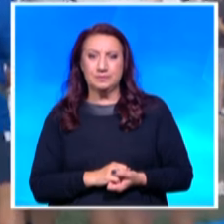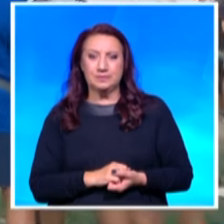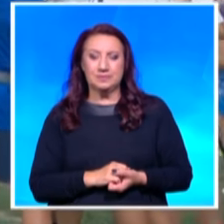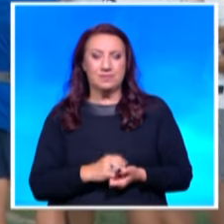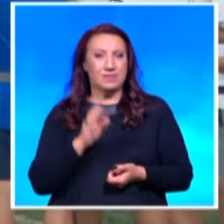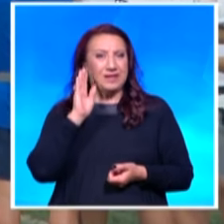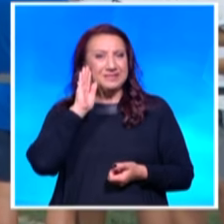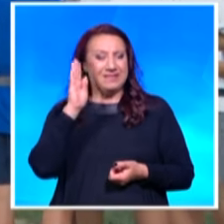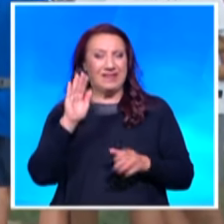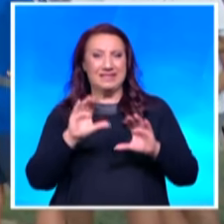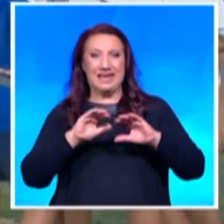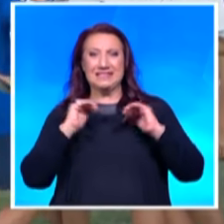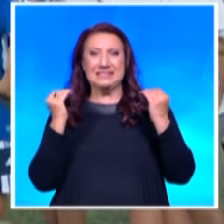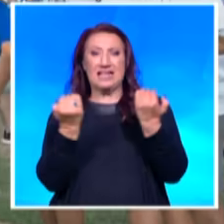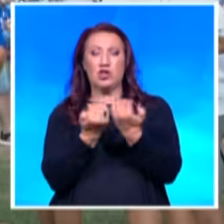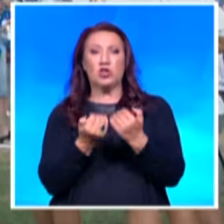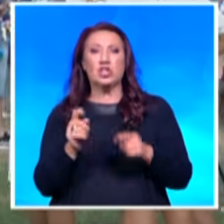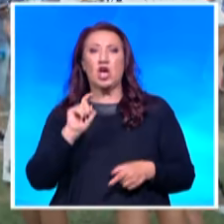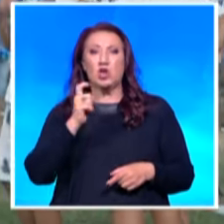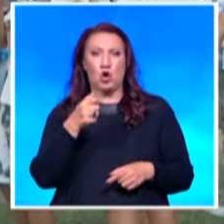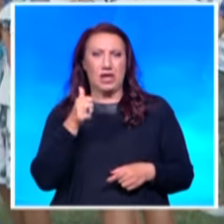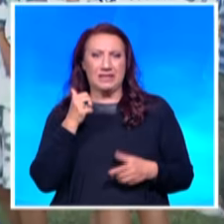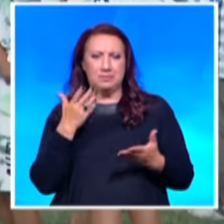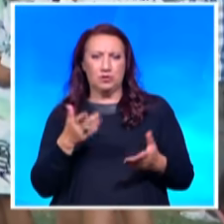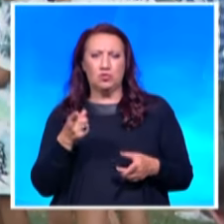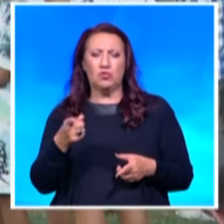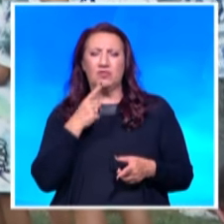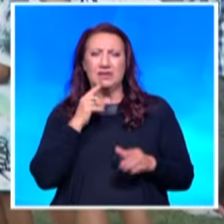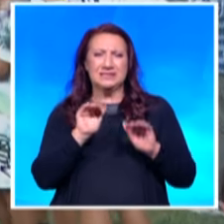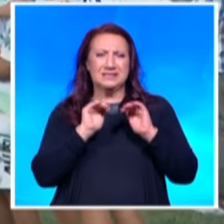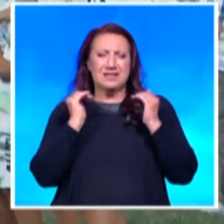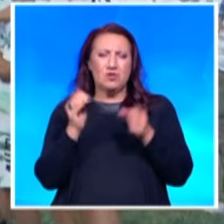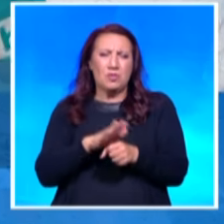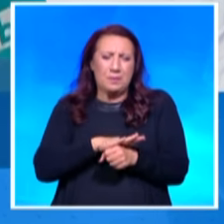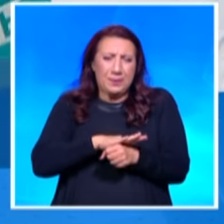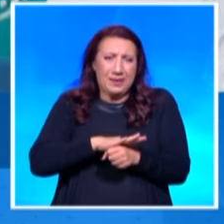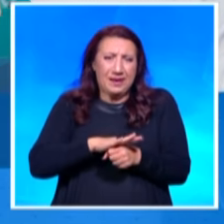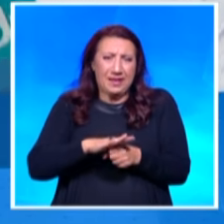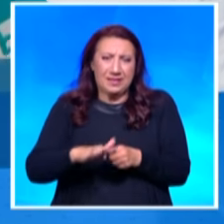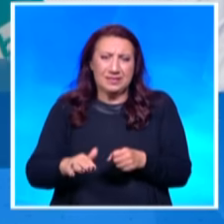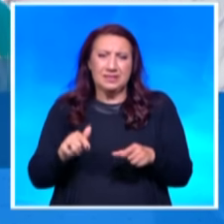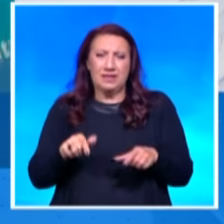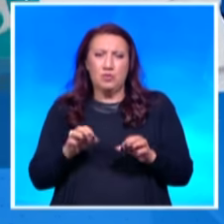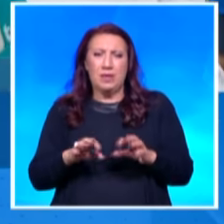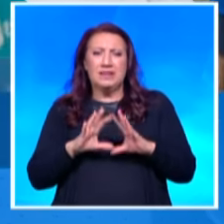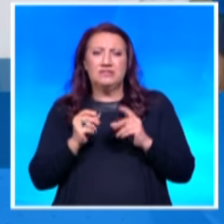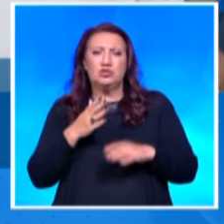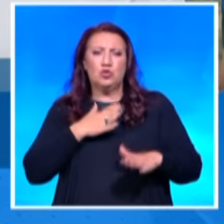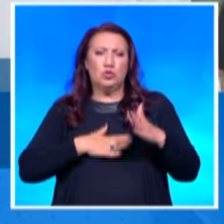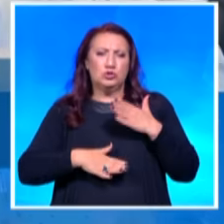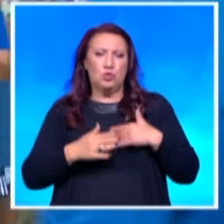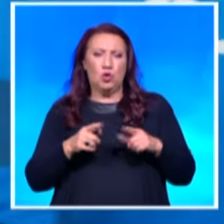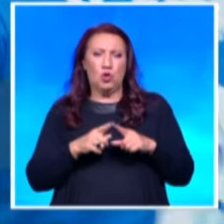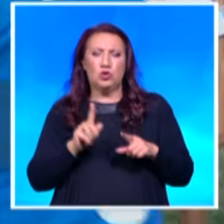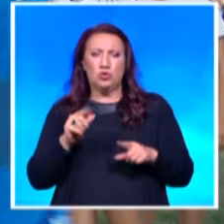Здравейте от стадион Георги Аспарухов. Съоръжението ще бъде пълно до края на предел. Към този момент всичко е спокойно, а напрежение